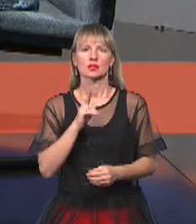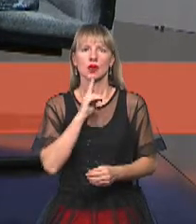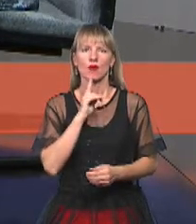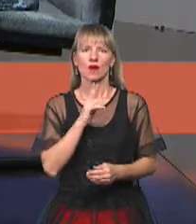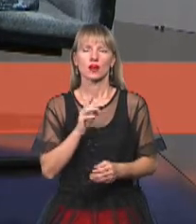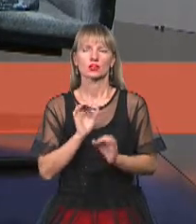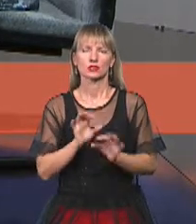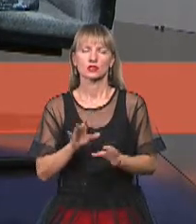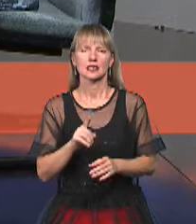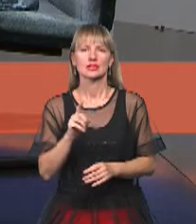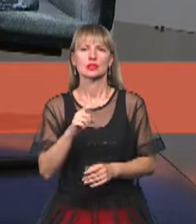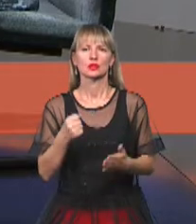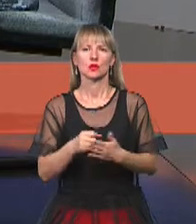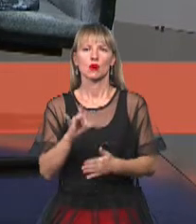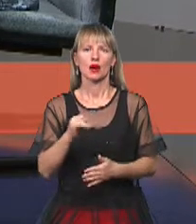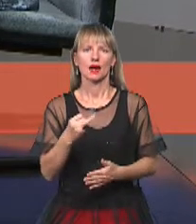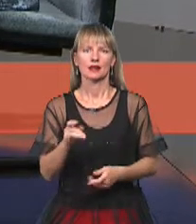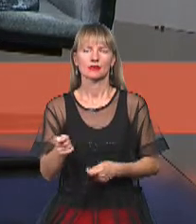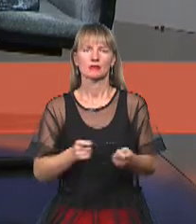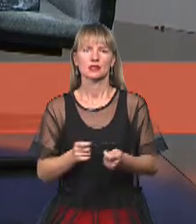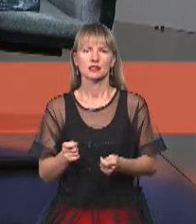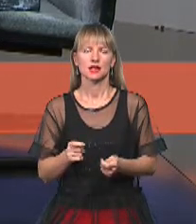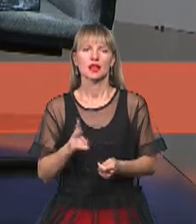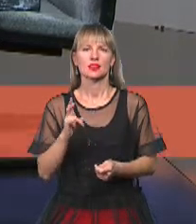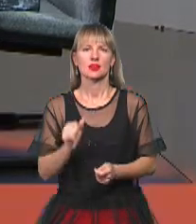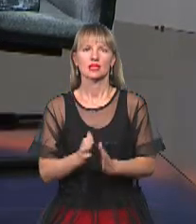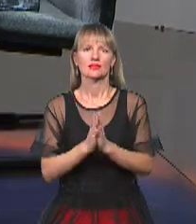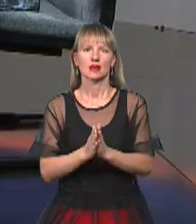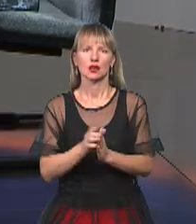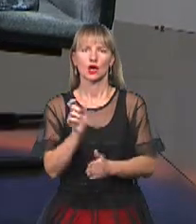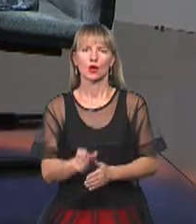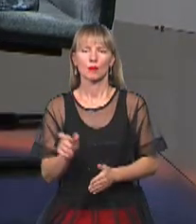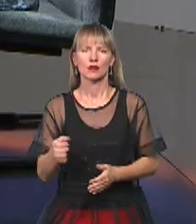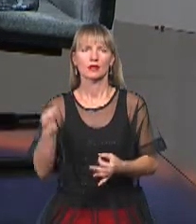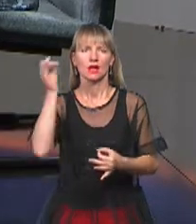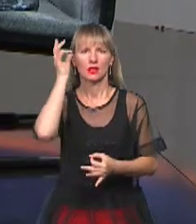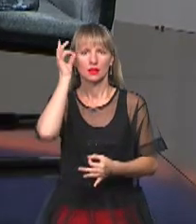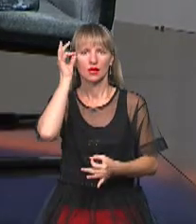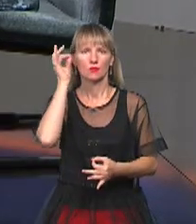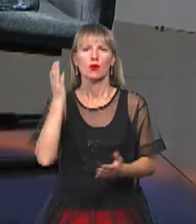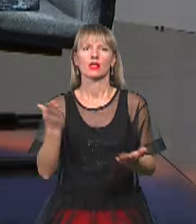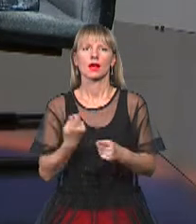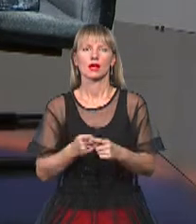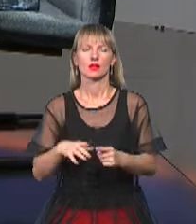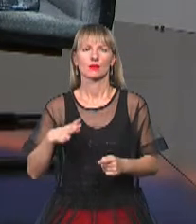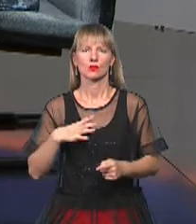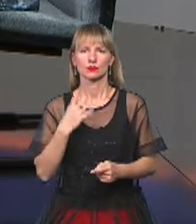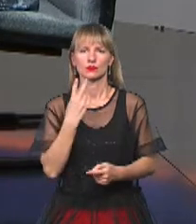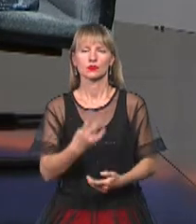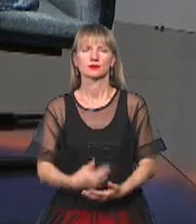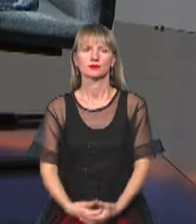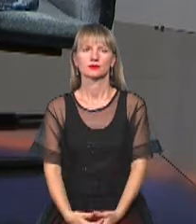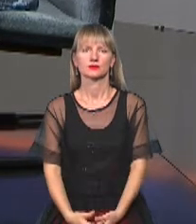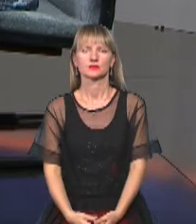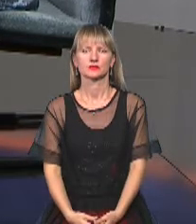і до райадміністрації щодо їх праці на звернення громадян. Давайте нагадаємо, як це було. Тож прошу коментар ваш.